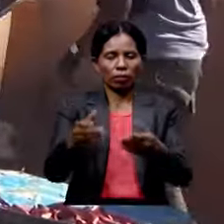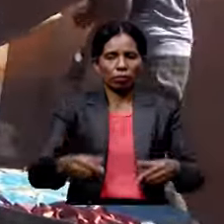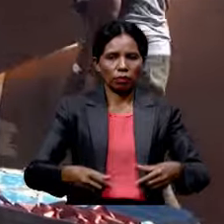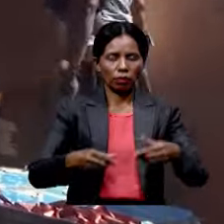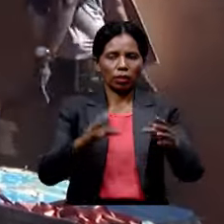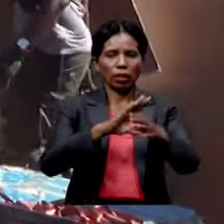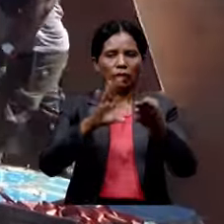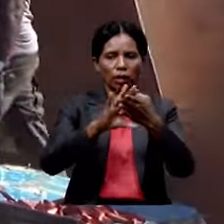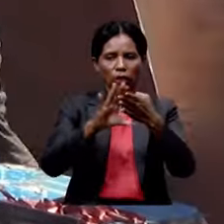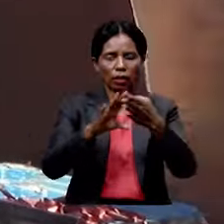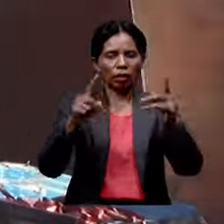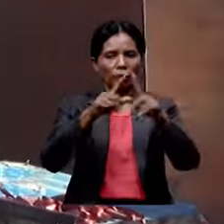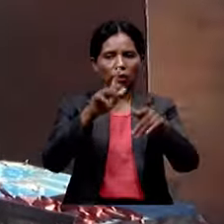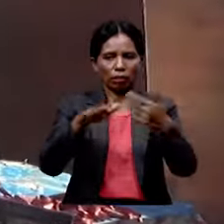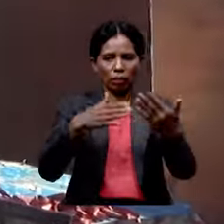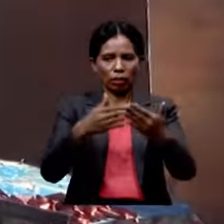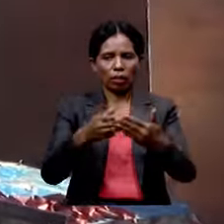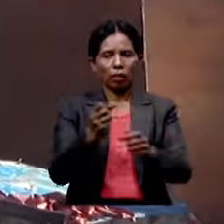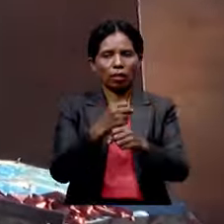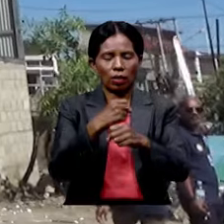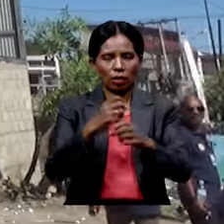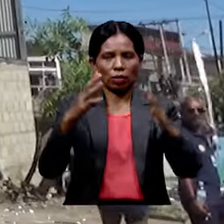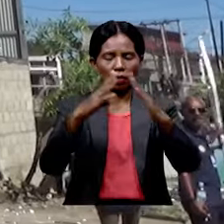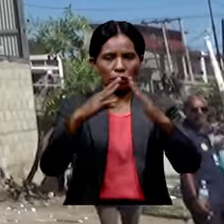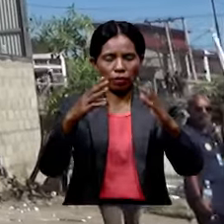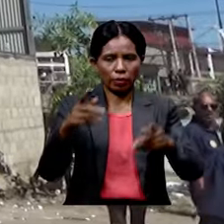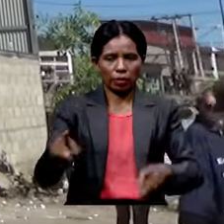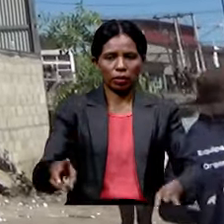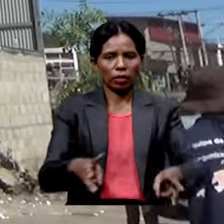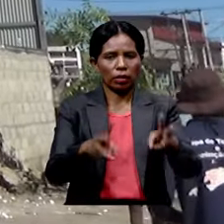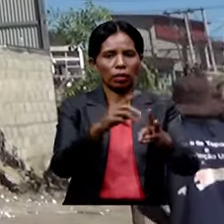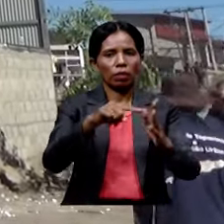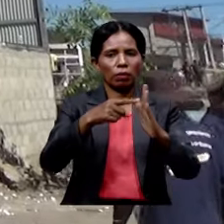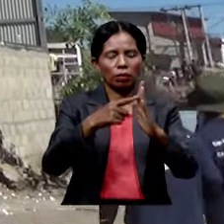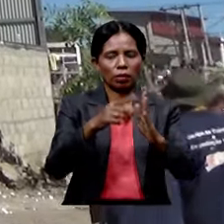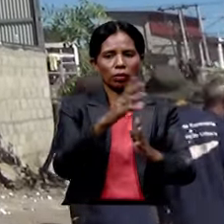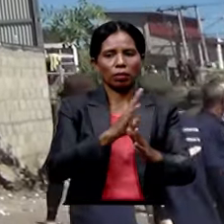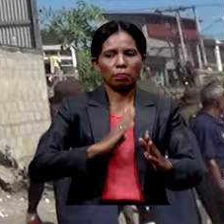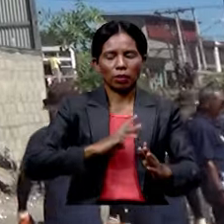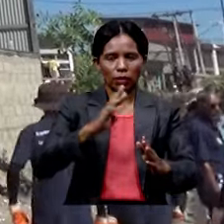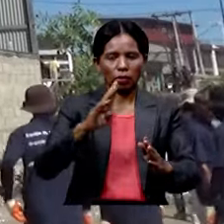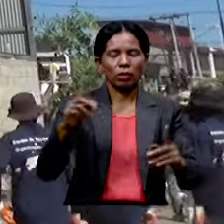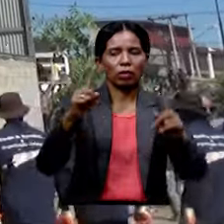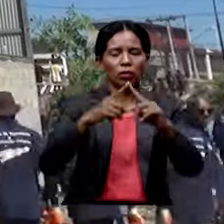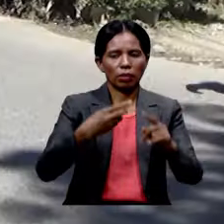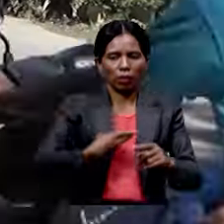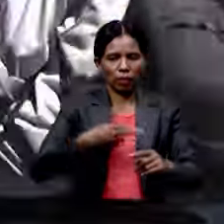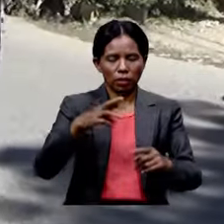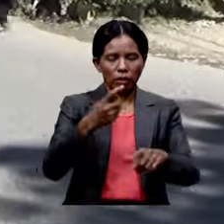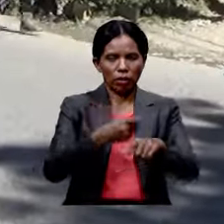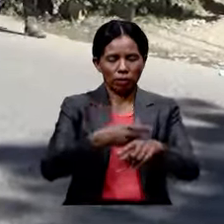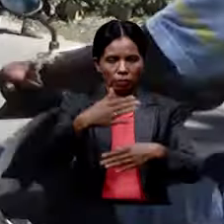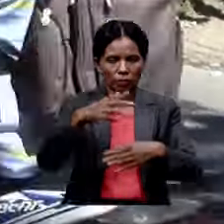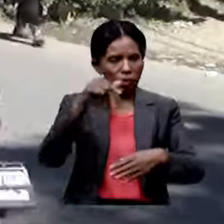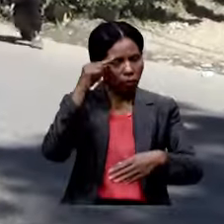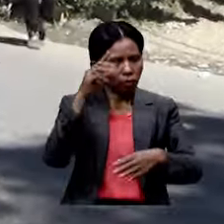karta notifikasang ba komunidade nebe makari uma besi kliu estrada ninin hahu si terminal Becora to iha hera tamane ia tempu bada